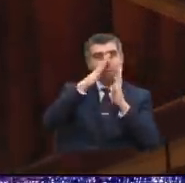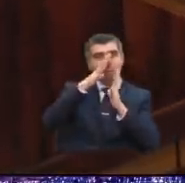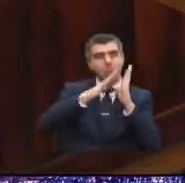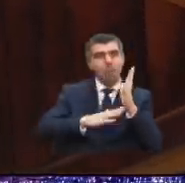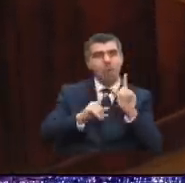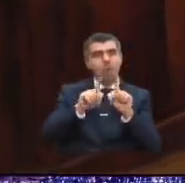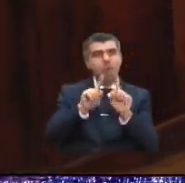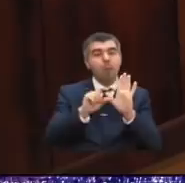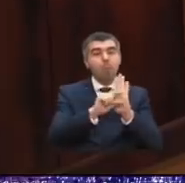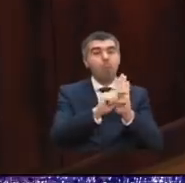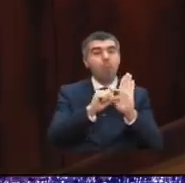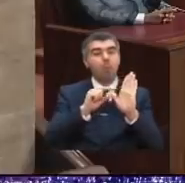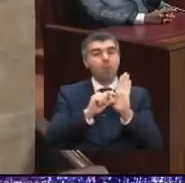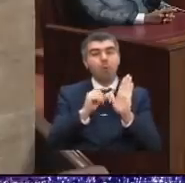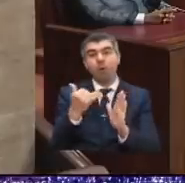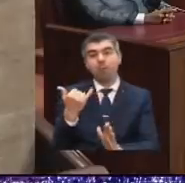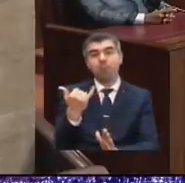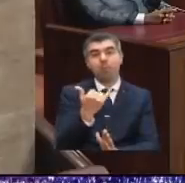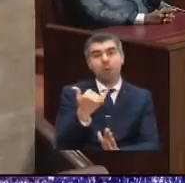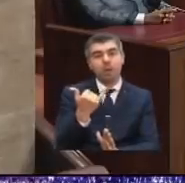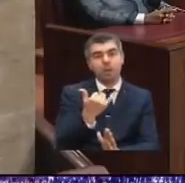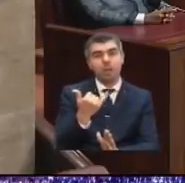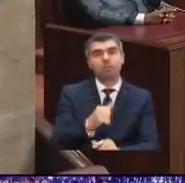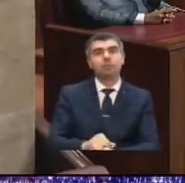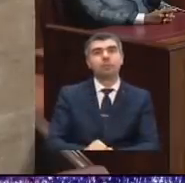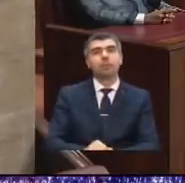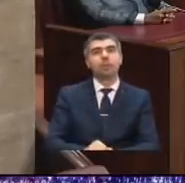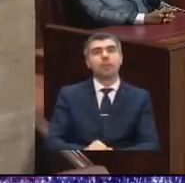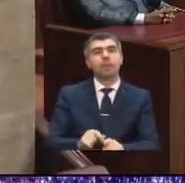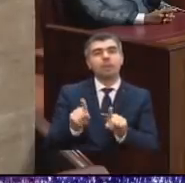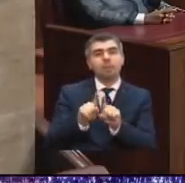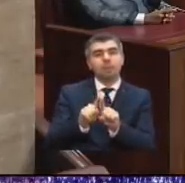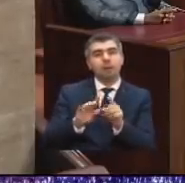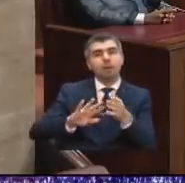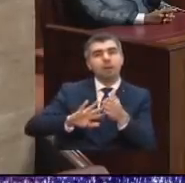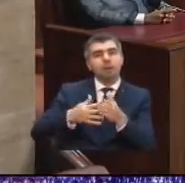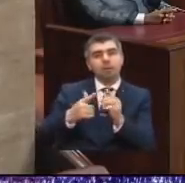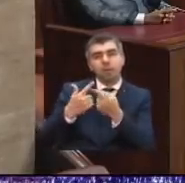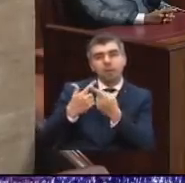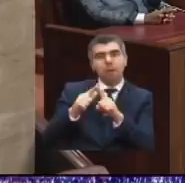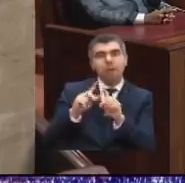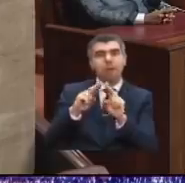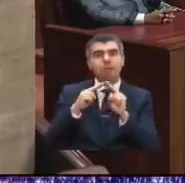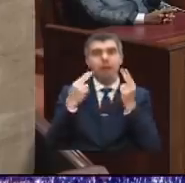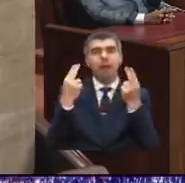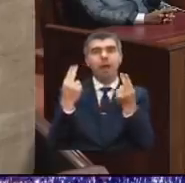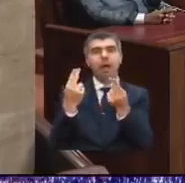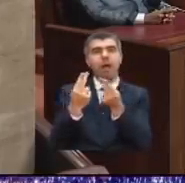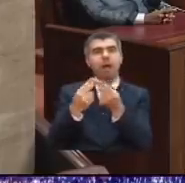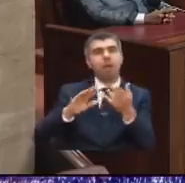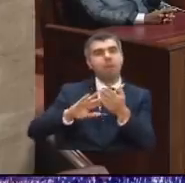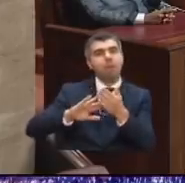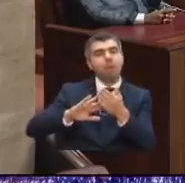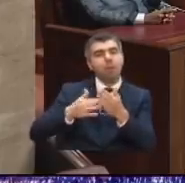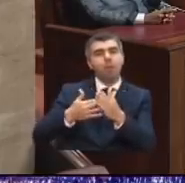طيب. 95% من الناتج الاقتصادي المغربي. اذا هذا المشروع راه كافي ان شاء الله الى عاوننا حيناه ونمشيو نحو تقليص